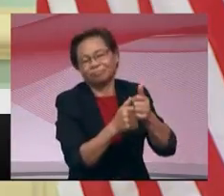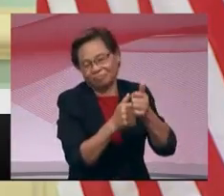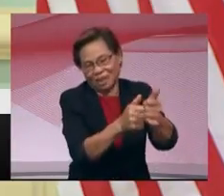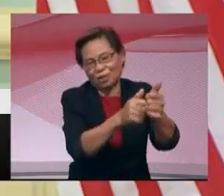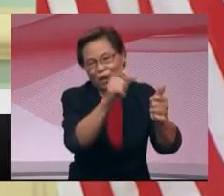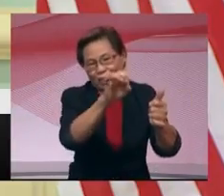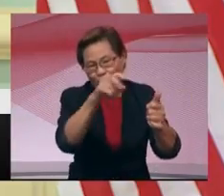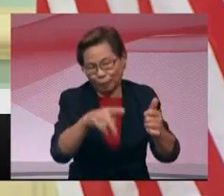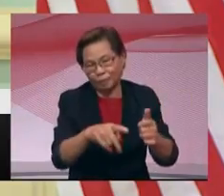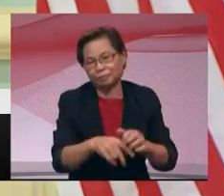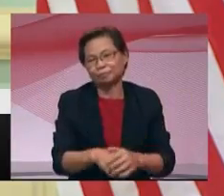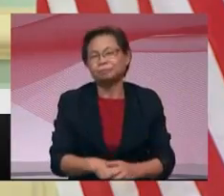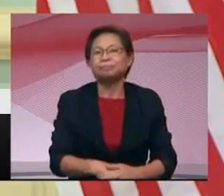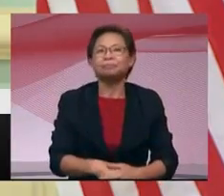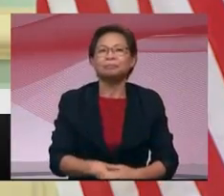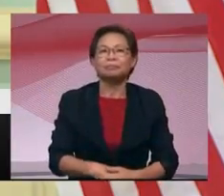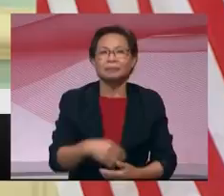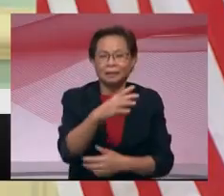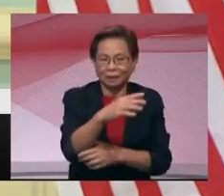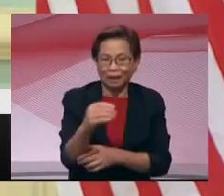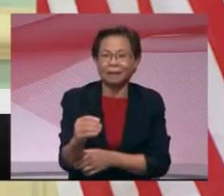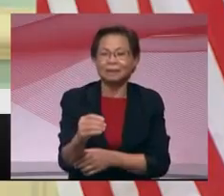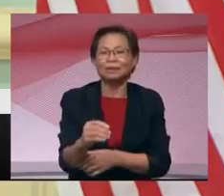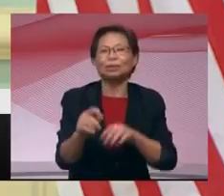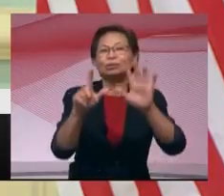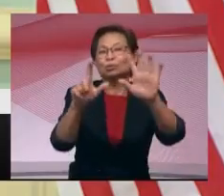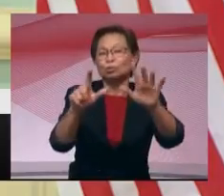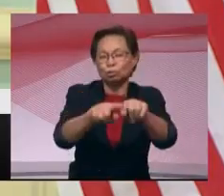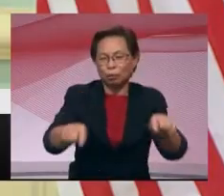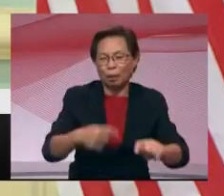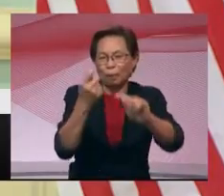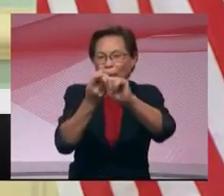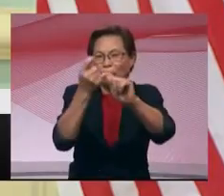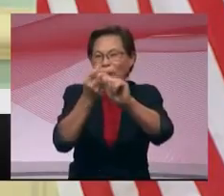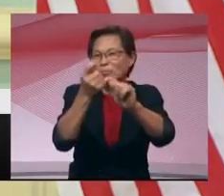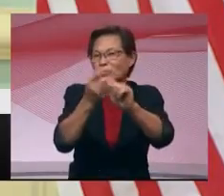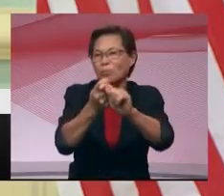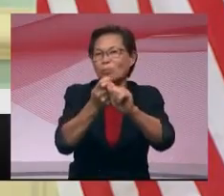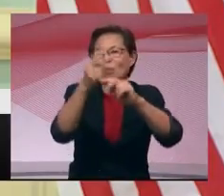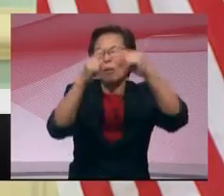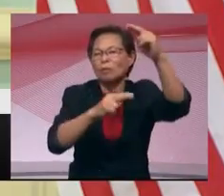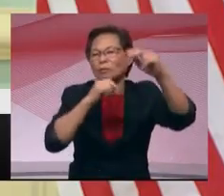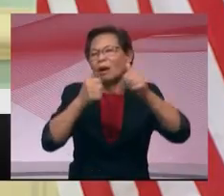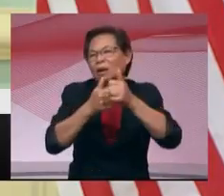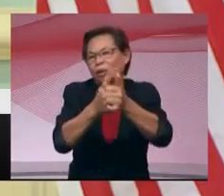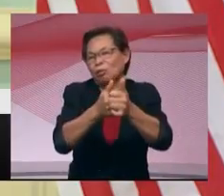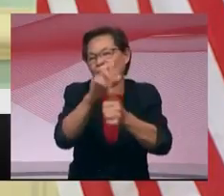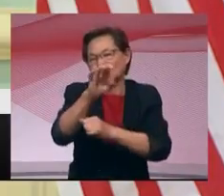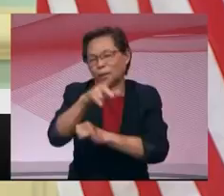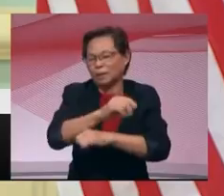SOP yang ditetapkan, manakala 7 tapak binaan tidak patuh dan diberikan